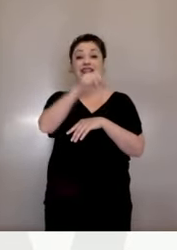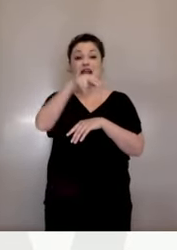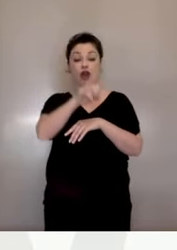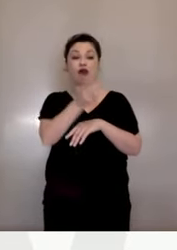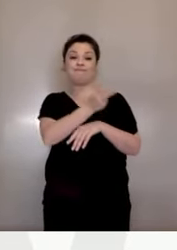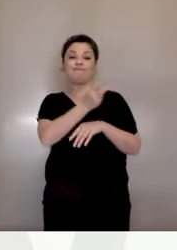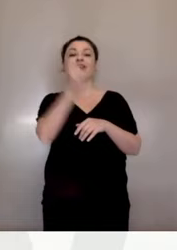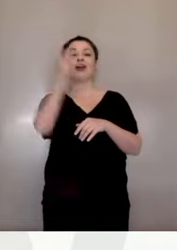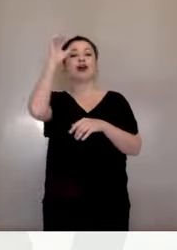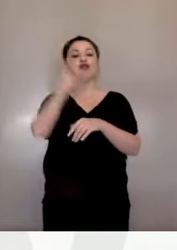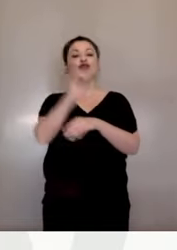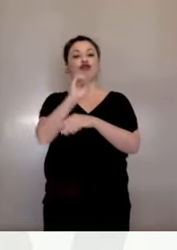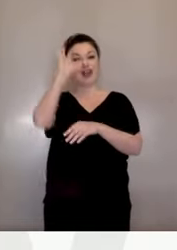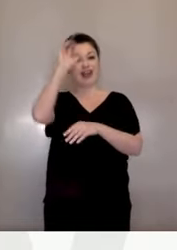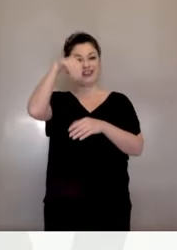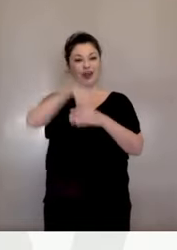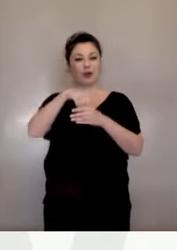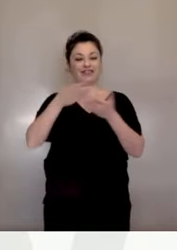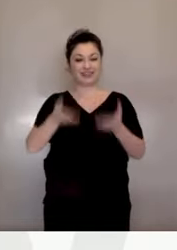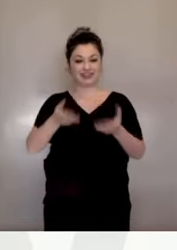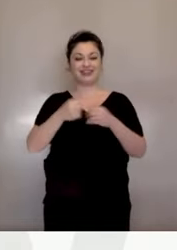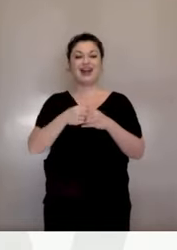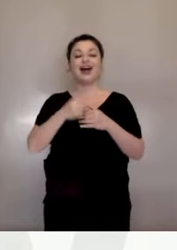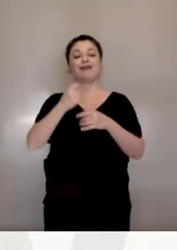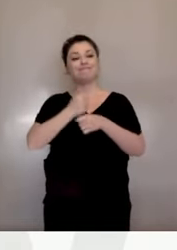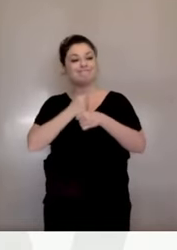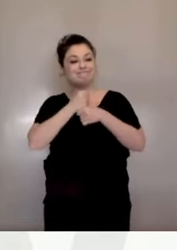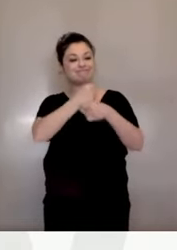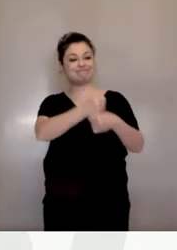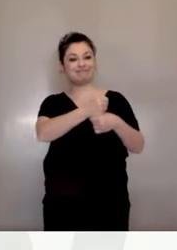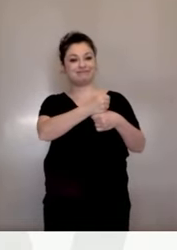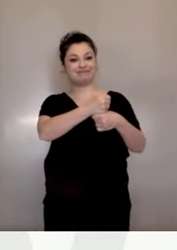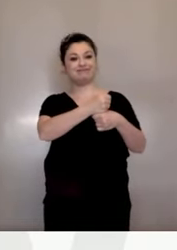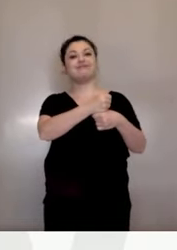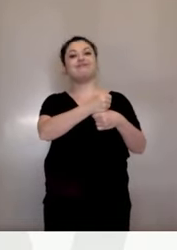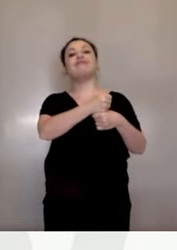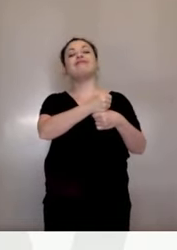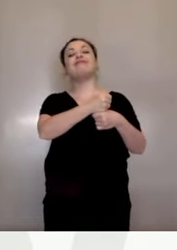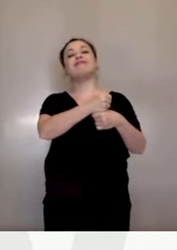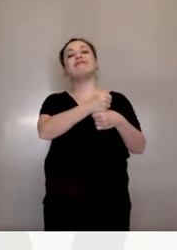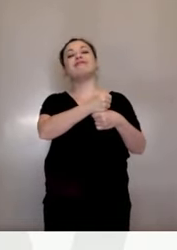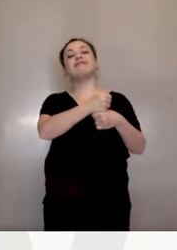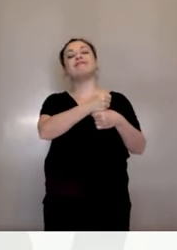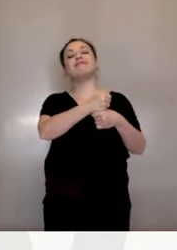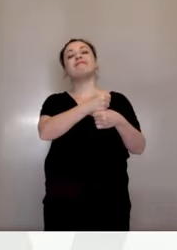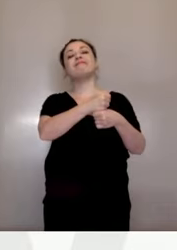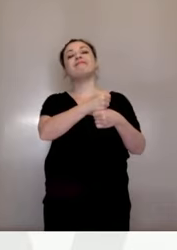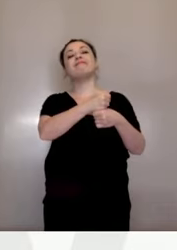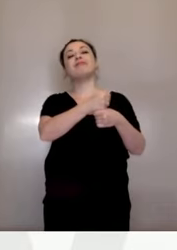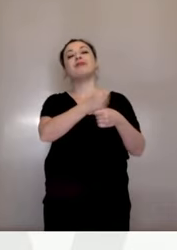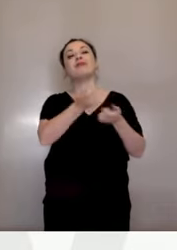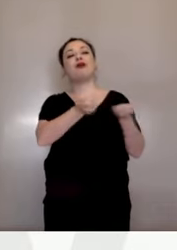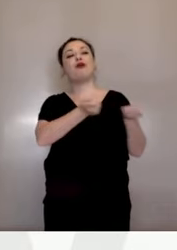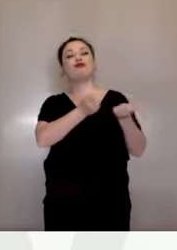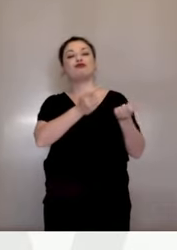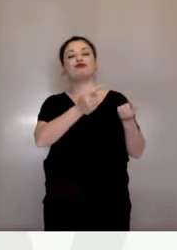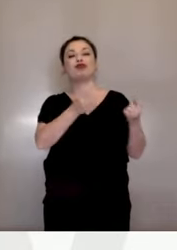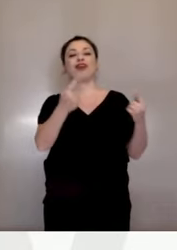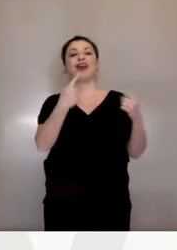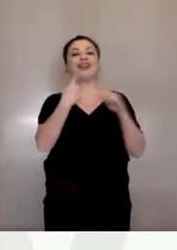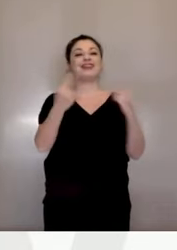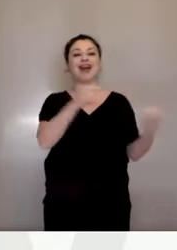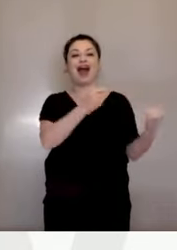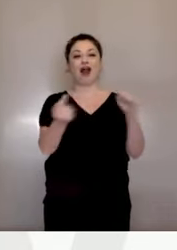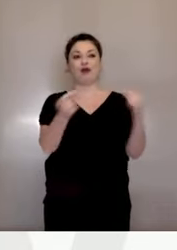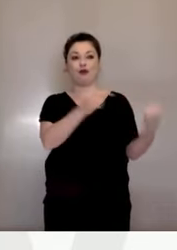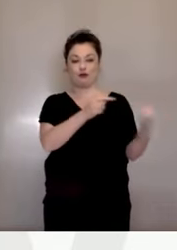a cui cedo l'onere e l'onore di condurre questo dialogo con il professor Nancy e soprattutto